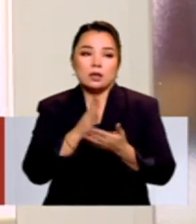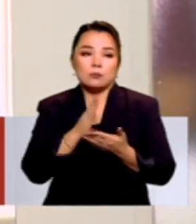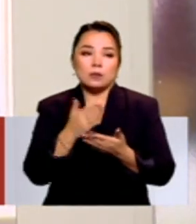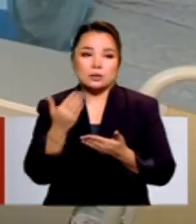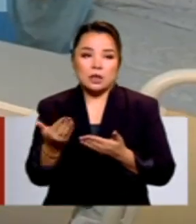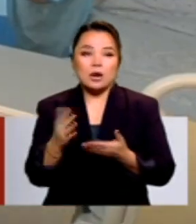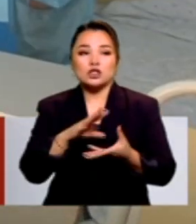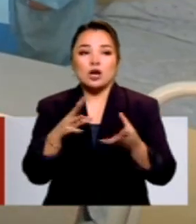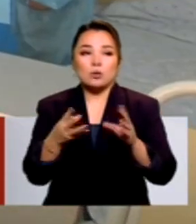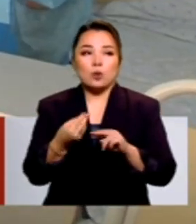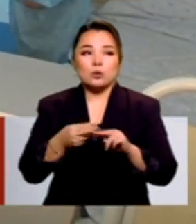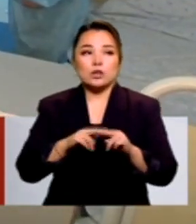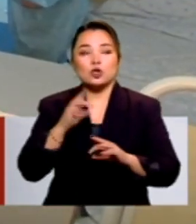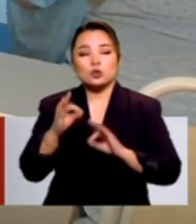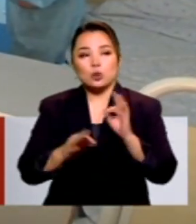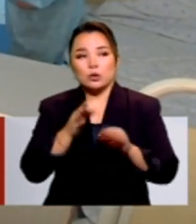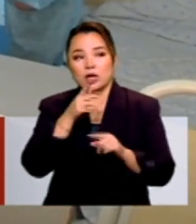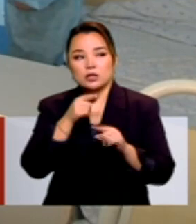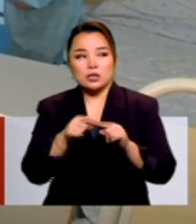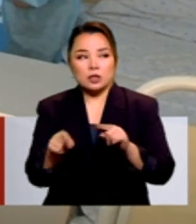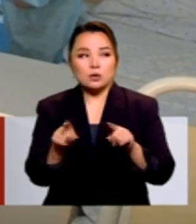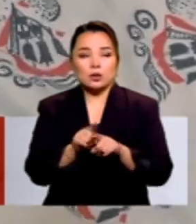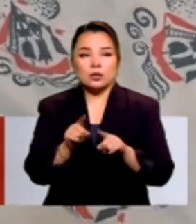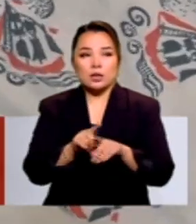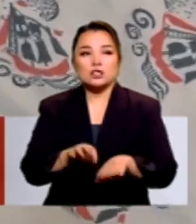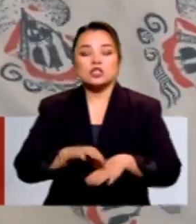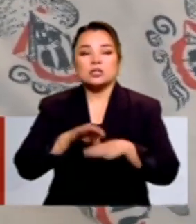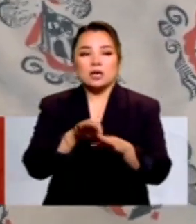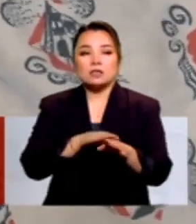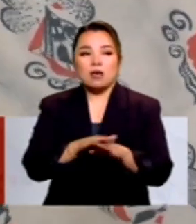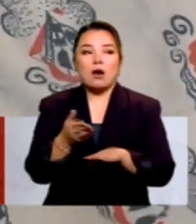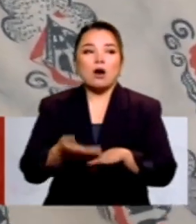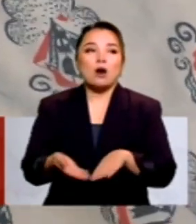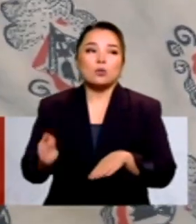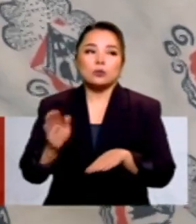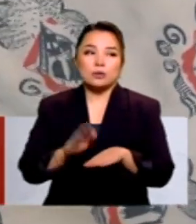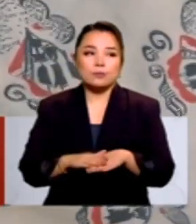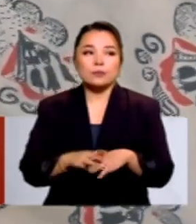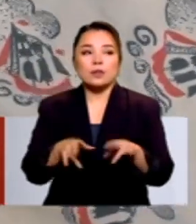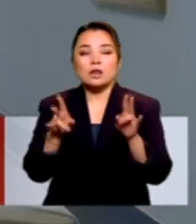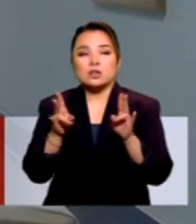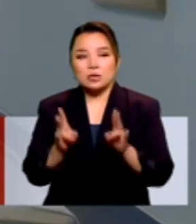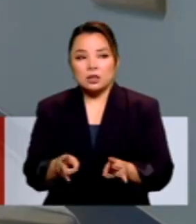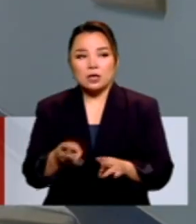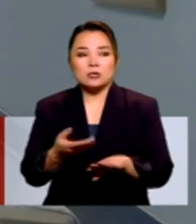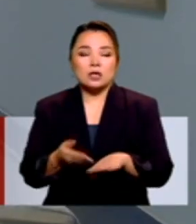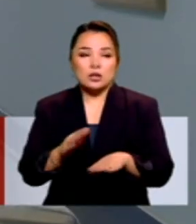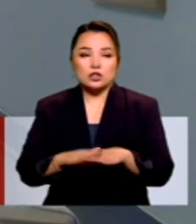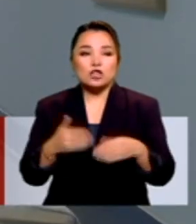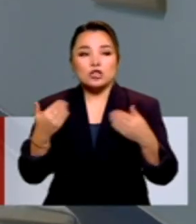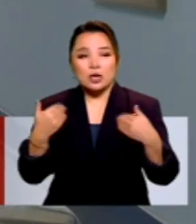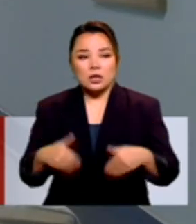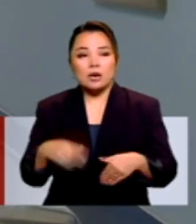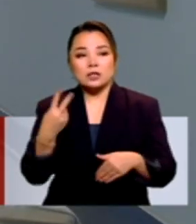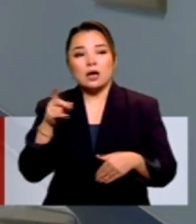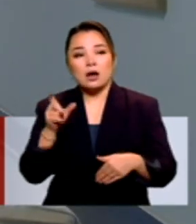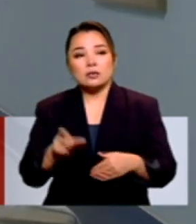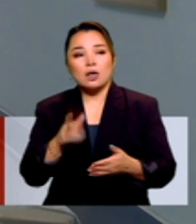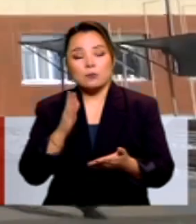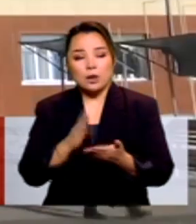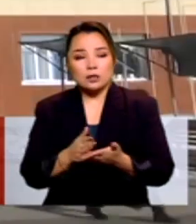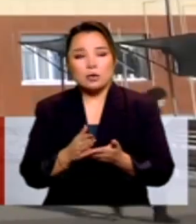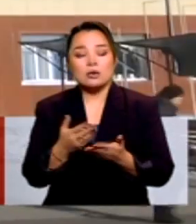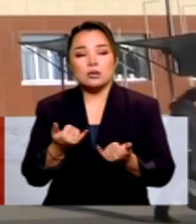Ал жалпы осы тәуліктің ішінде жеткізілген ауыр жарақатпен және ауыр жағдаймен келген екі адам бар екен. Оның